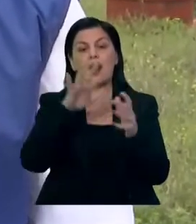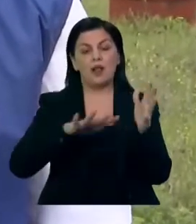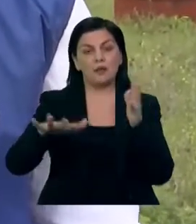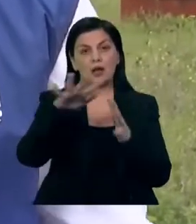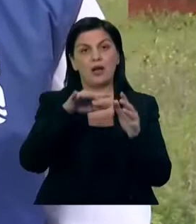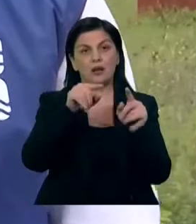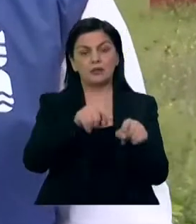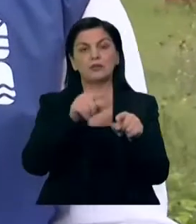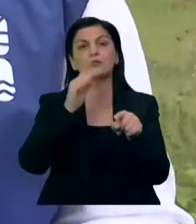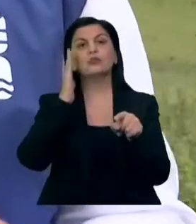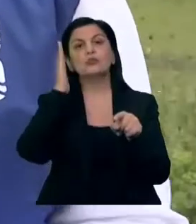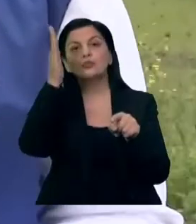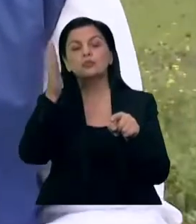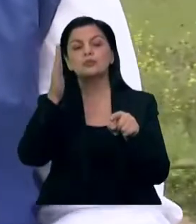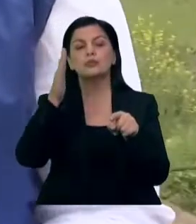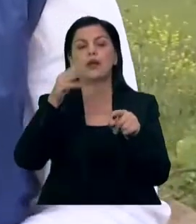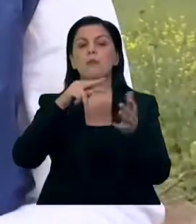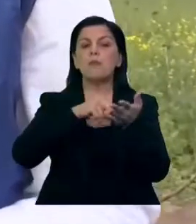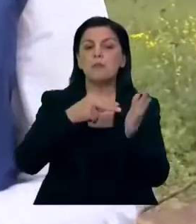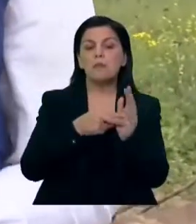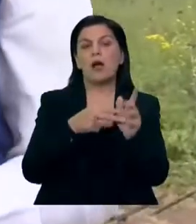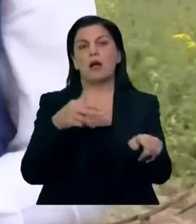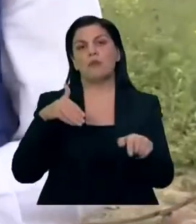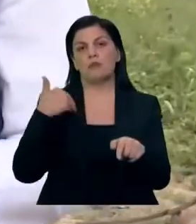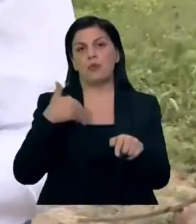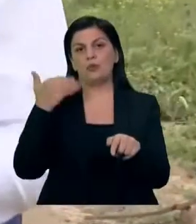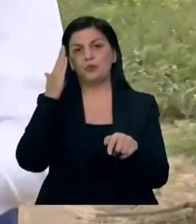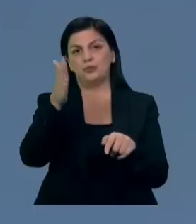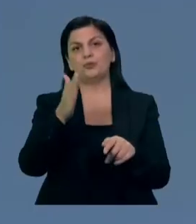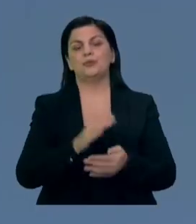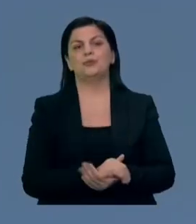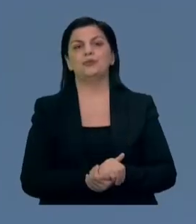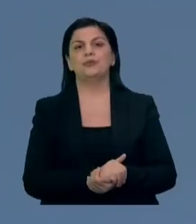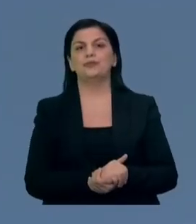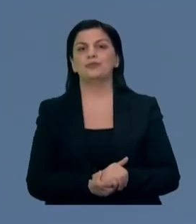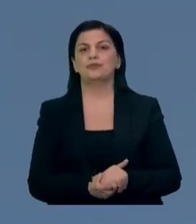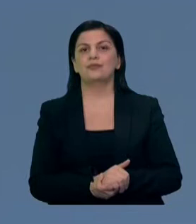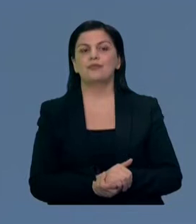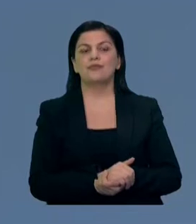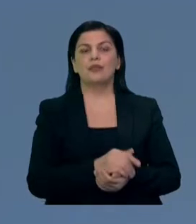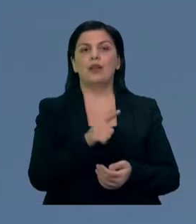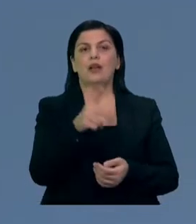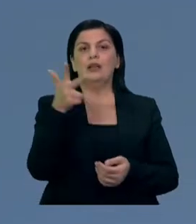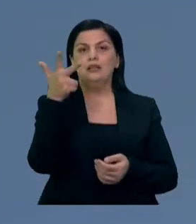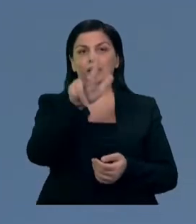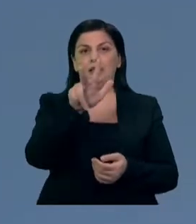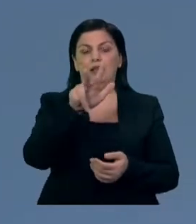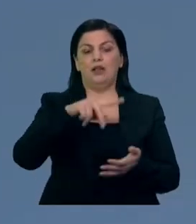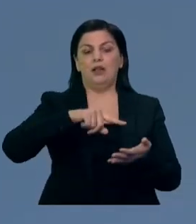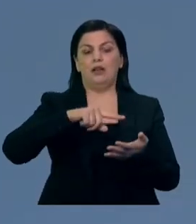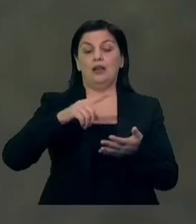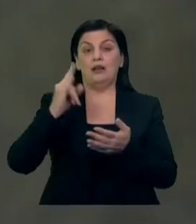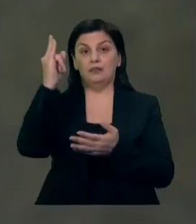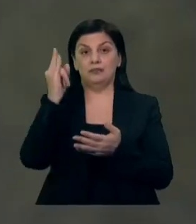üçün planlaşdırmanın səmərəli aparılması üçün xidmət göstərəcəkdir. Stansiyalardan üçü Tərtər çayın üzərində